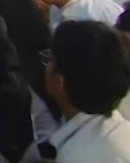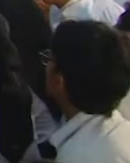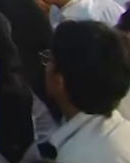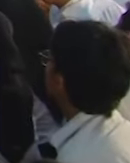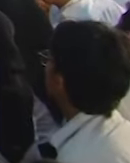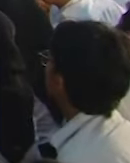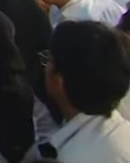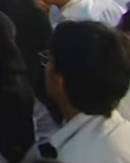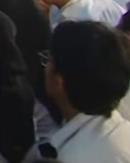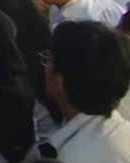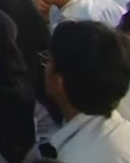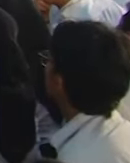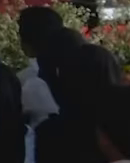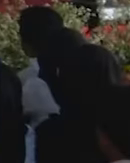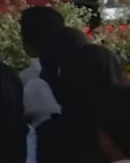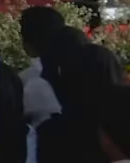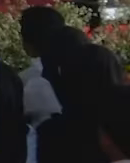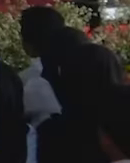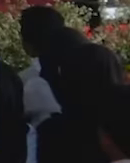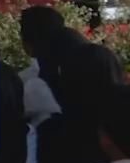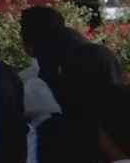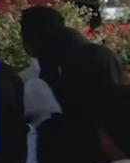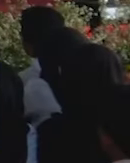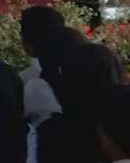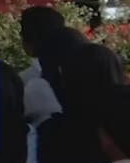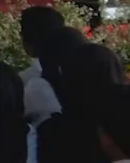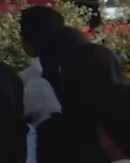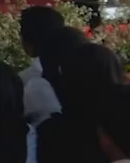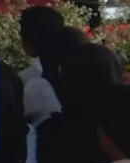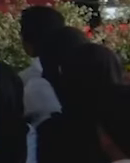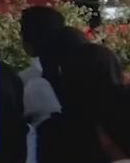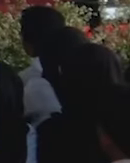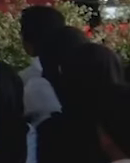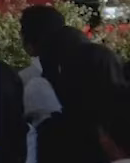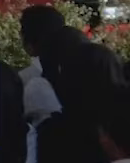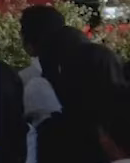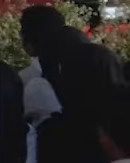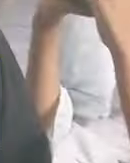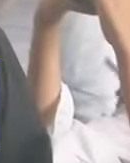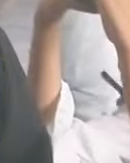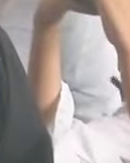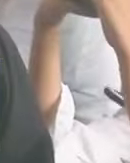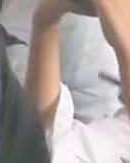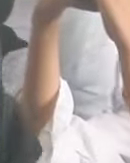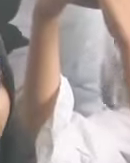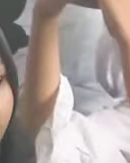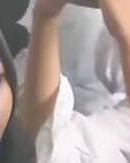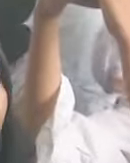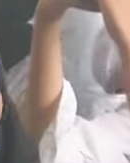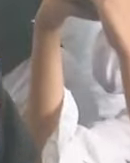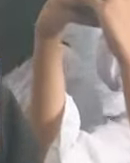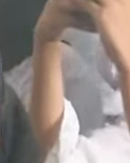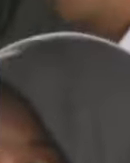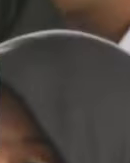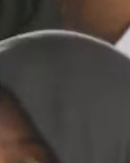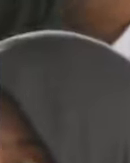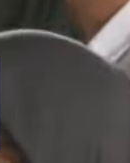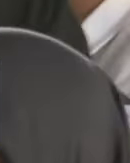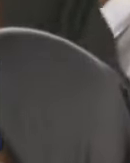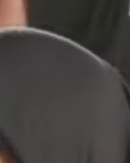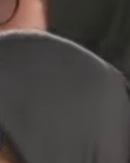karya sutradara Baim Wong ini merupakan film bergenre horor yang terinspirasi dari kisah nyata mahasiswi keperawatan dan viral di sosial